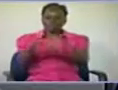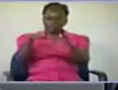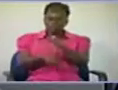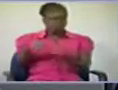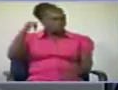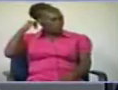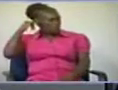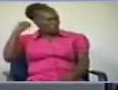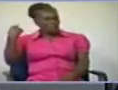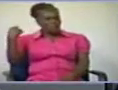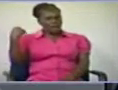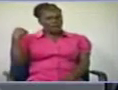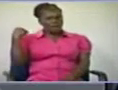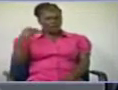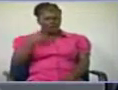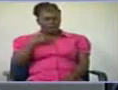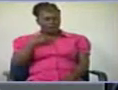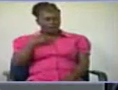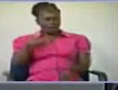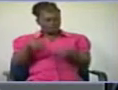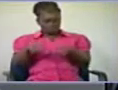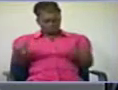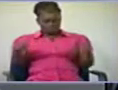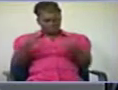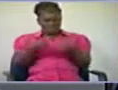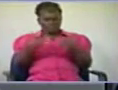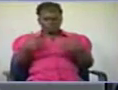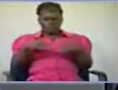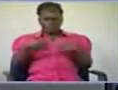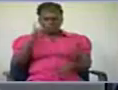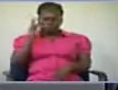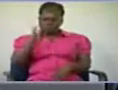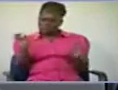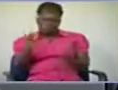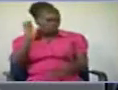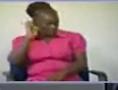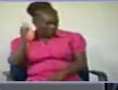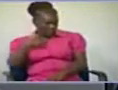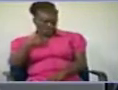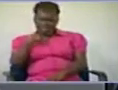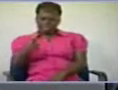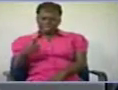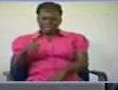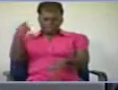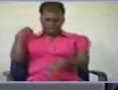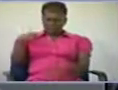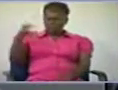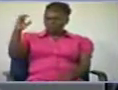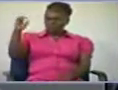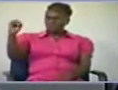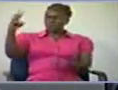simu ambazo tuko nazo zimeandikwa hapo lakini ningependa kwa ajili ya wale ambao hawezi kuona lakini wananisikia basi ningependa niseme kwamba ni nambari